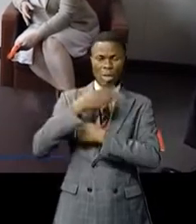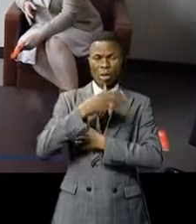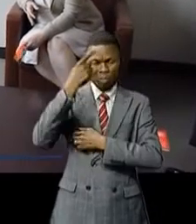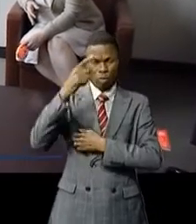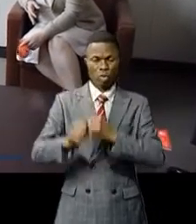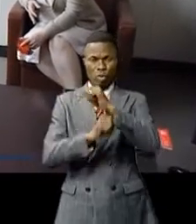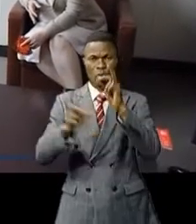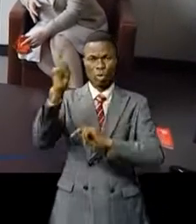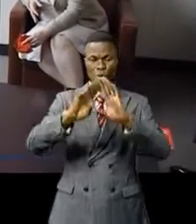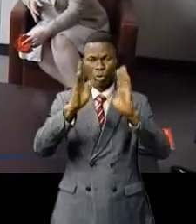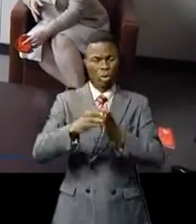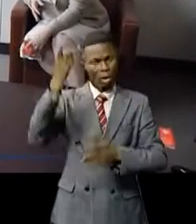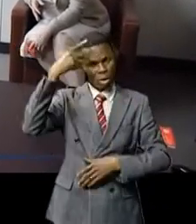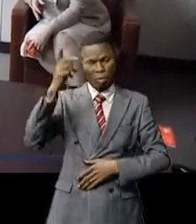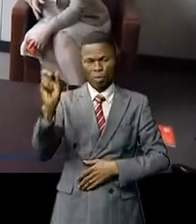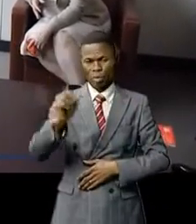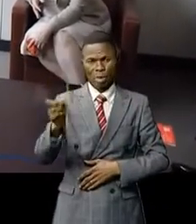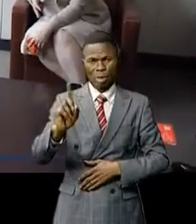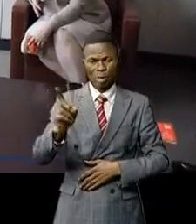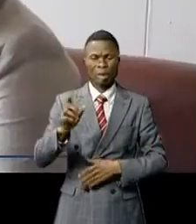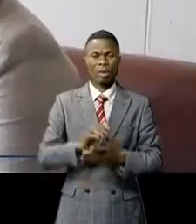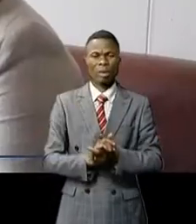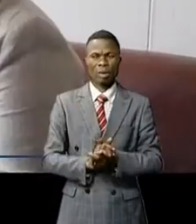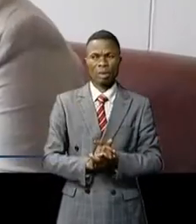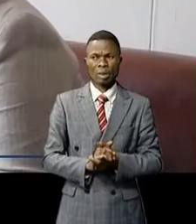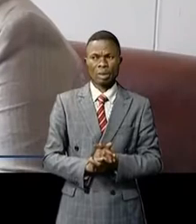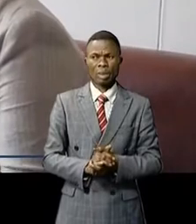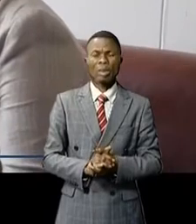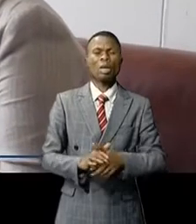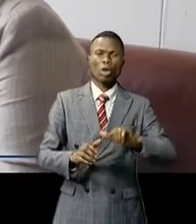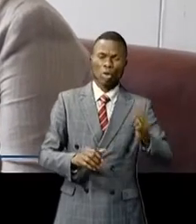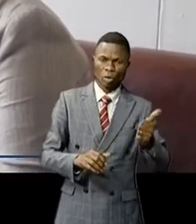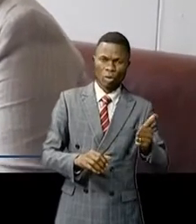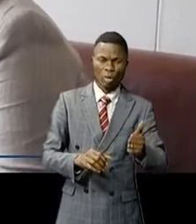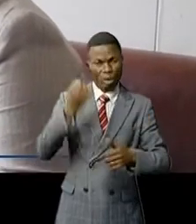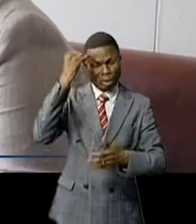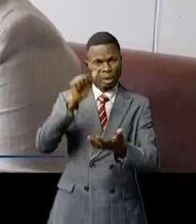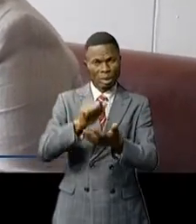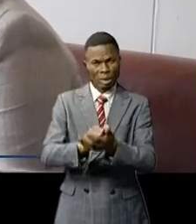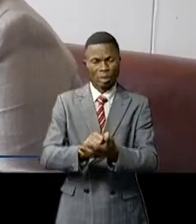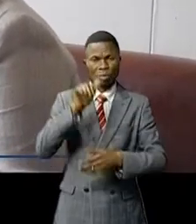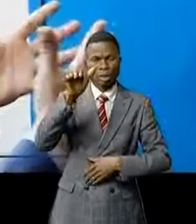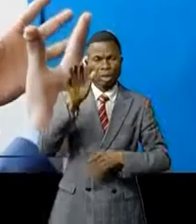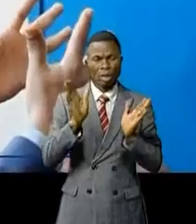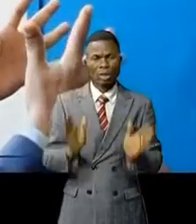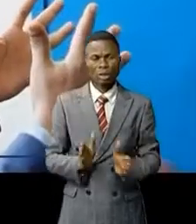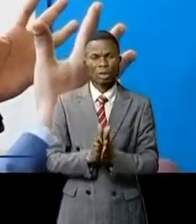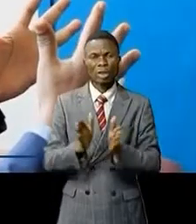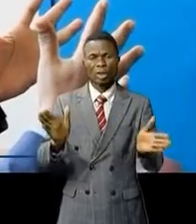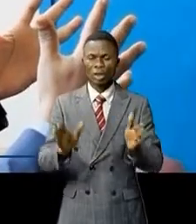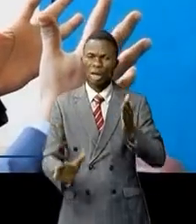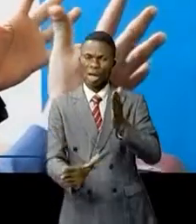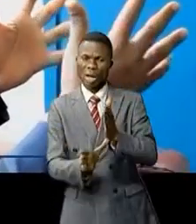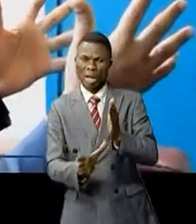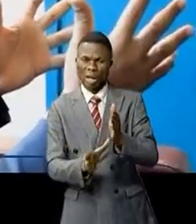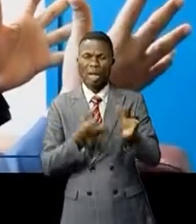et non les politiques pris isolement. C'est du reste dans ce même registre que le DGAI a annoncé qu'il